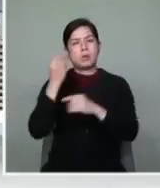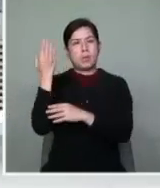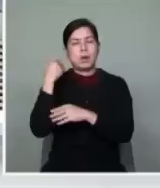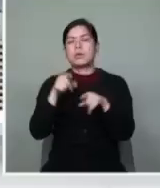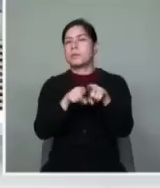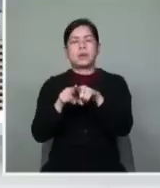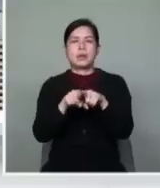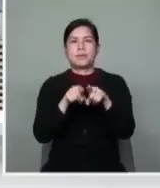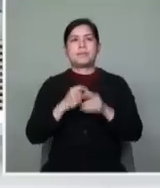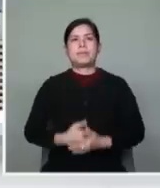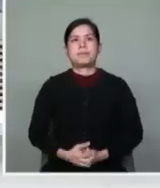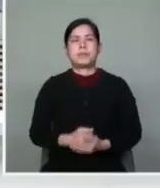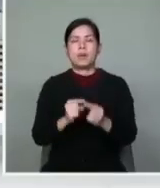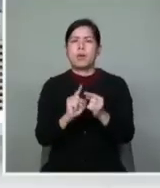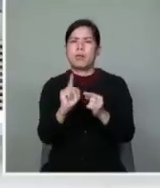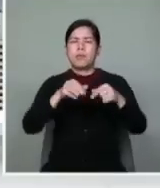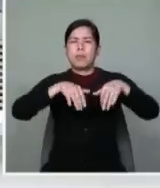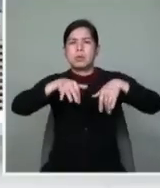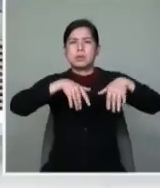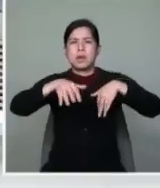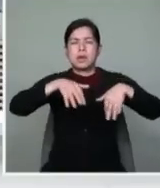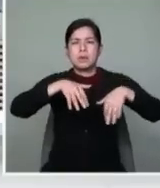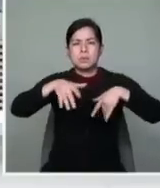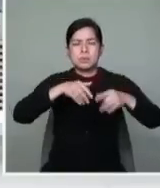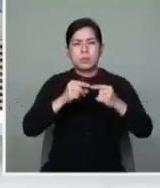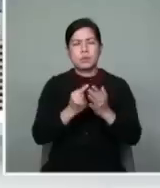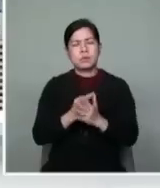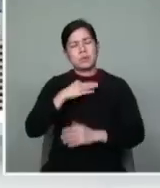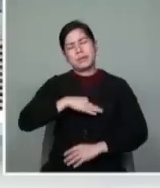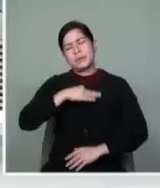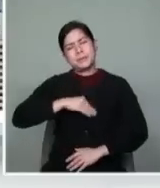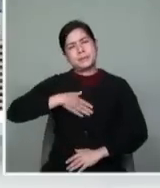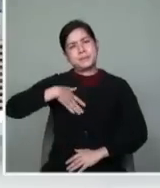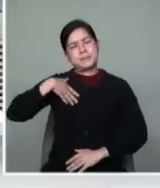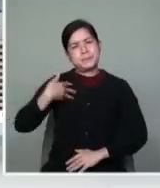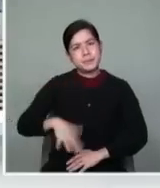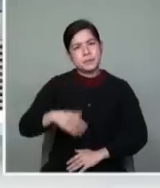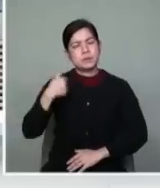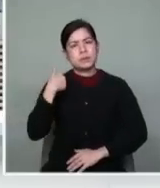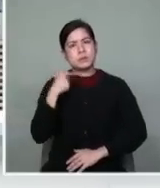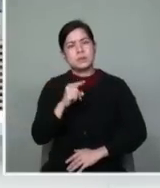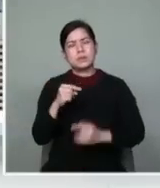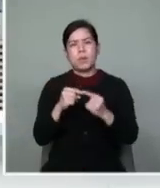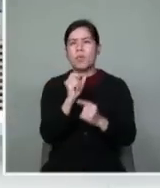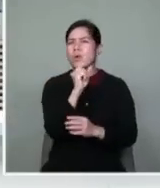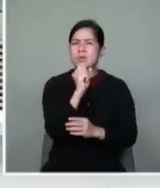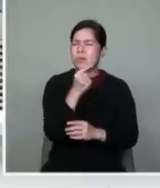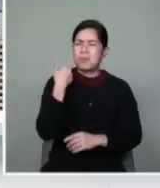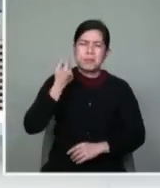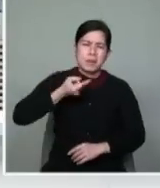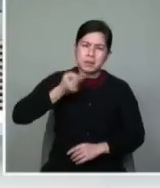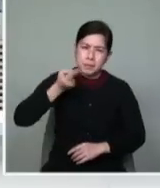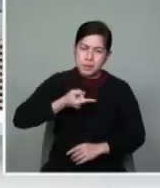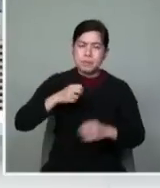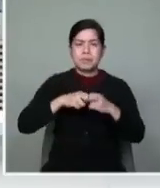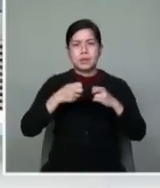ำท่วมขังรอการระบายพี่น้องประชาชนที่เขารู้สึกว่าโอ้โหอึดอัดขับข้องใจเหลือเกินวันศุกร์แห่งชาติฝนตกหนัก